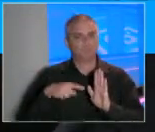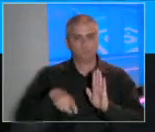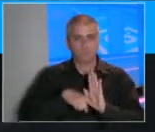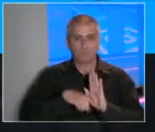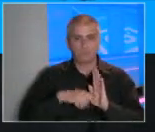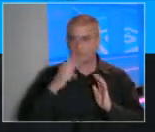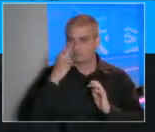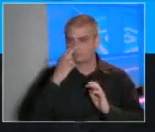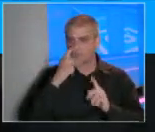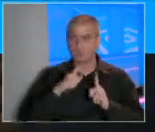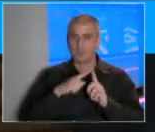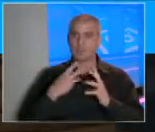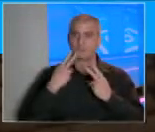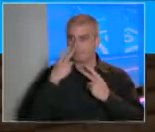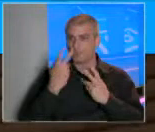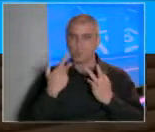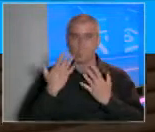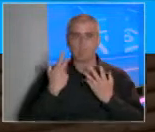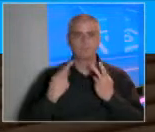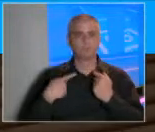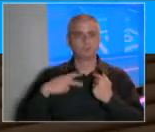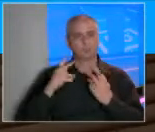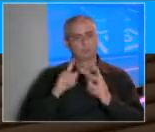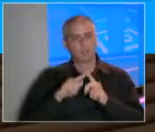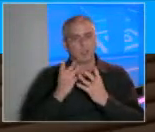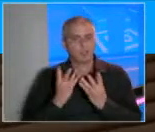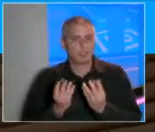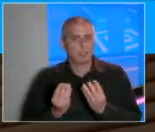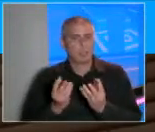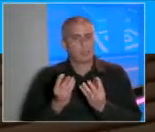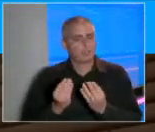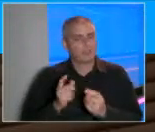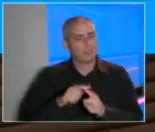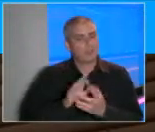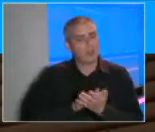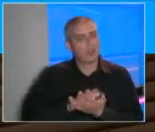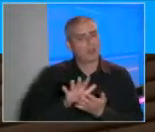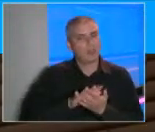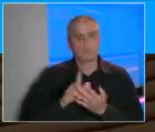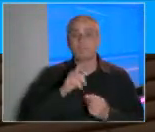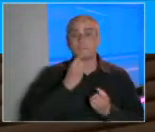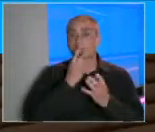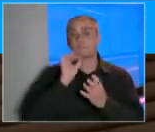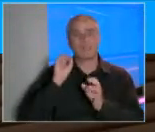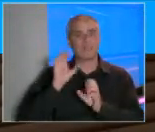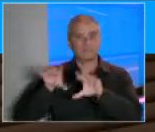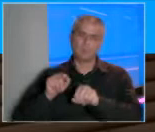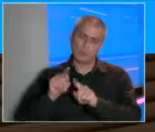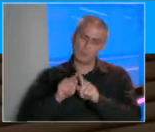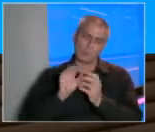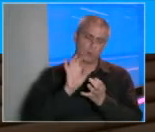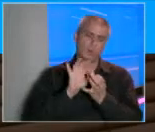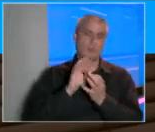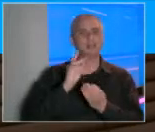הניסיון היה לעטוף את הביקור בכמה שיותר צמר גפן, כדי שהמסר הזה נגד הסיפוח הוא ישמע כמסר